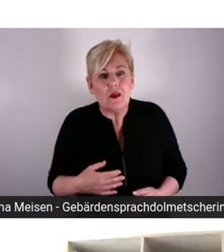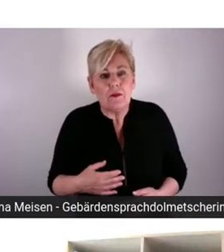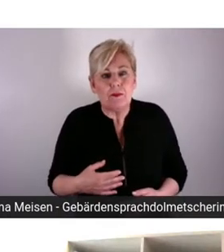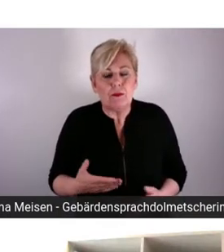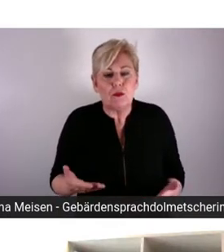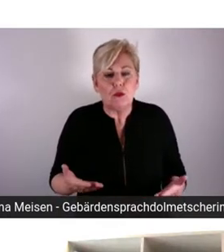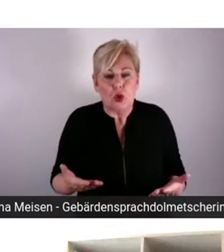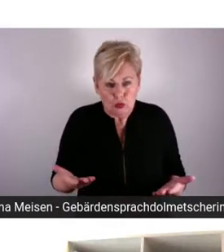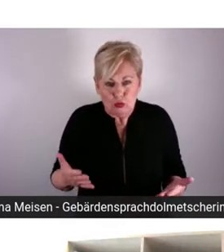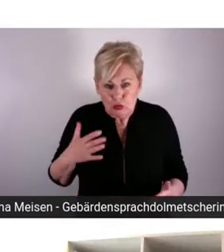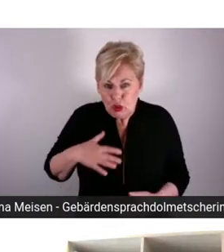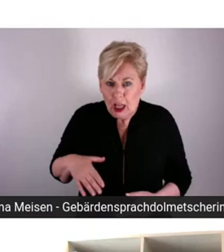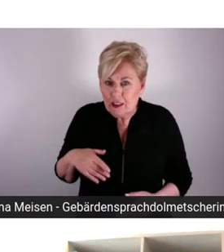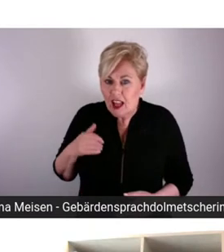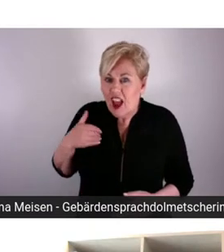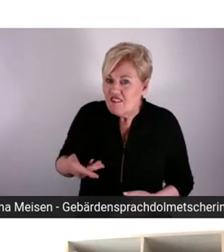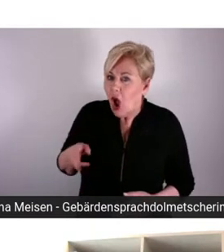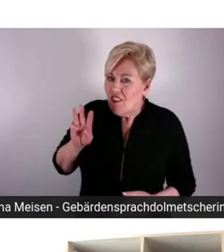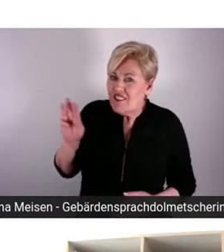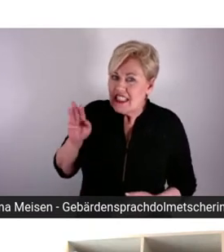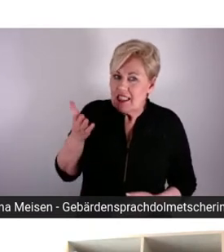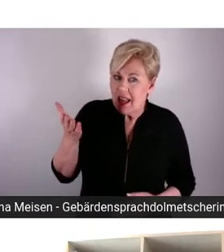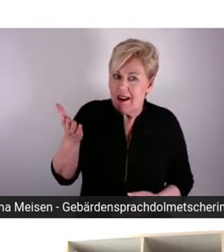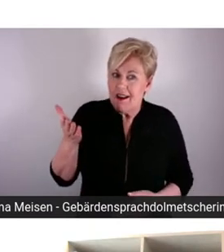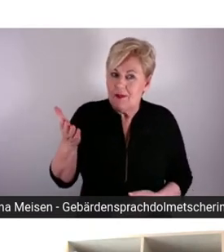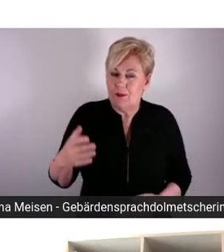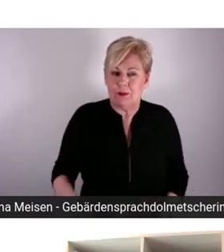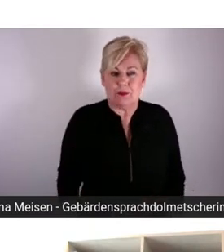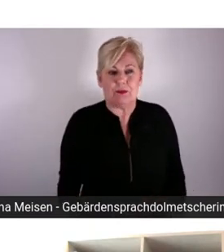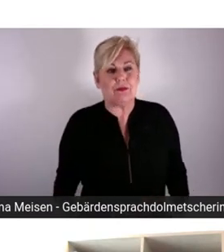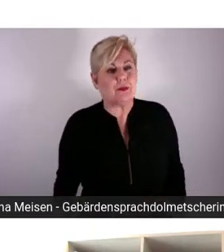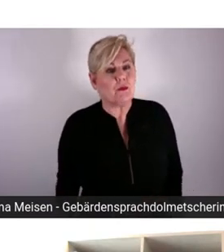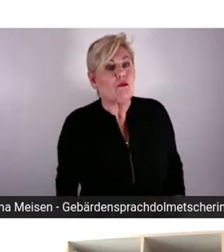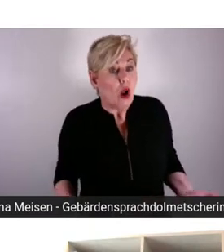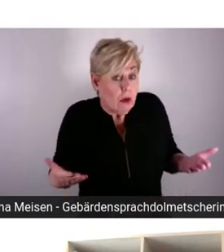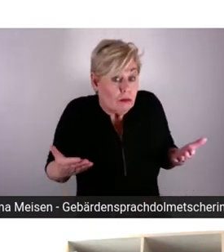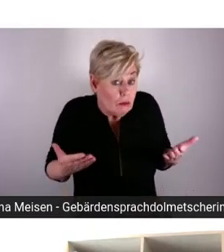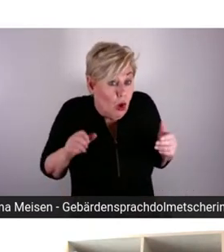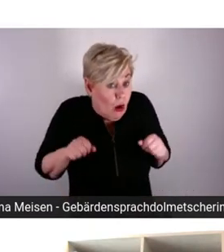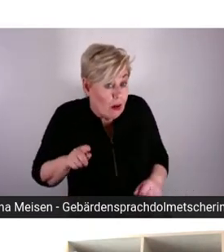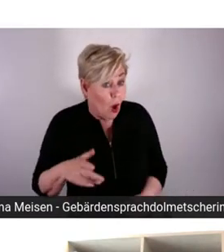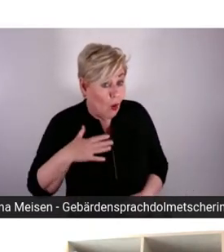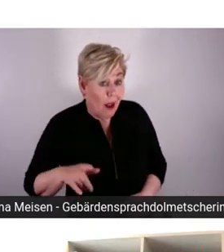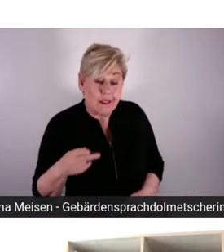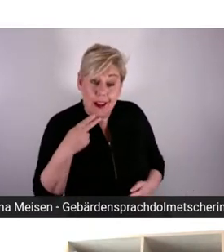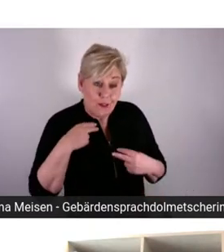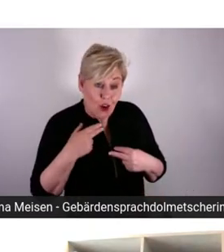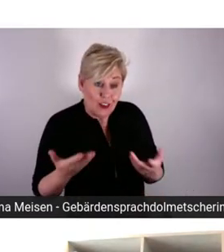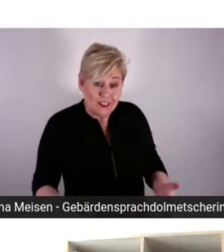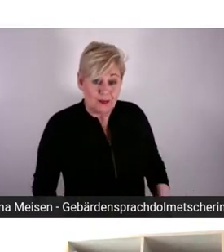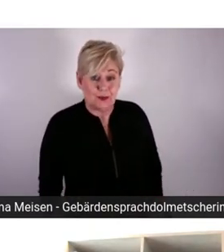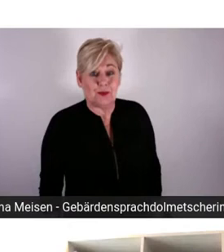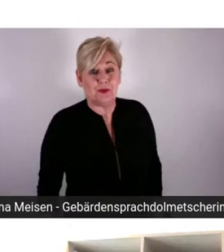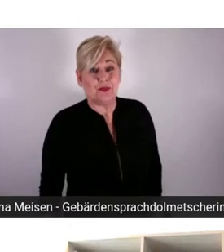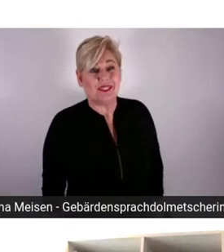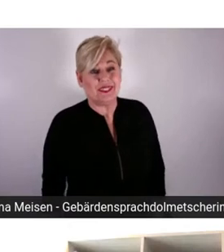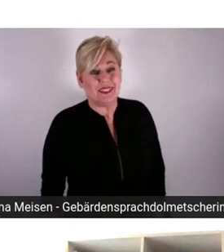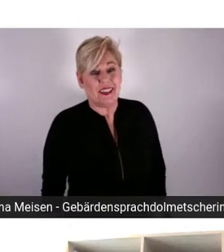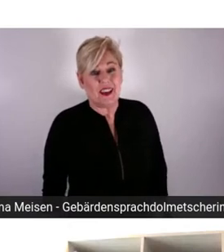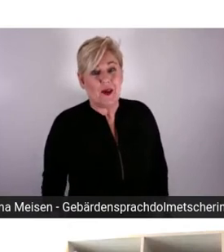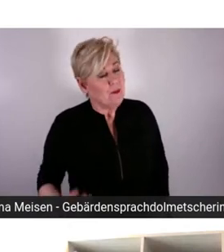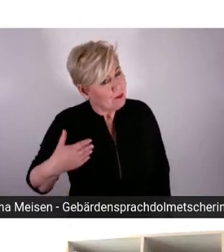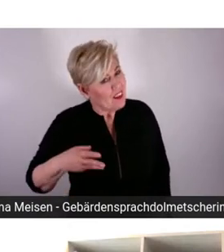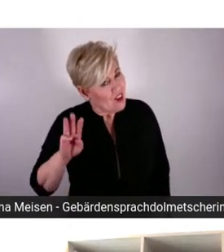Ich würde direkt an Frau Wissler dann anschließen, okay. Aber Sie können sie gerne auch noch haben. Frau Wissler.